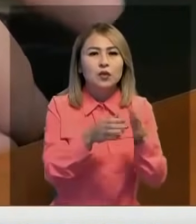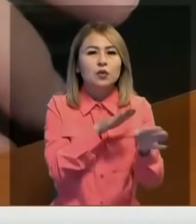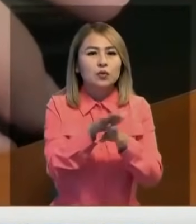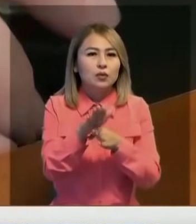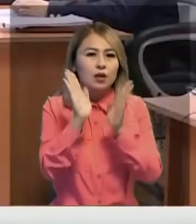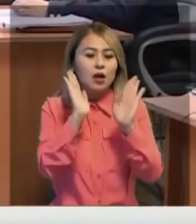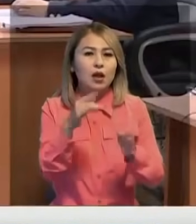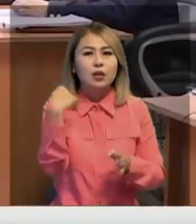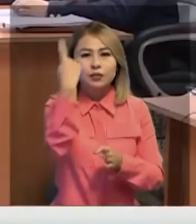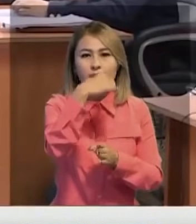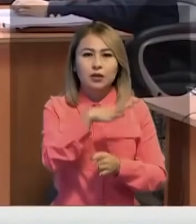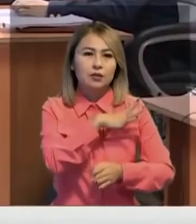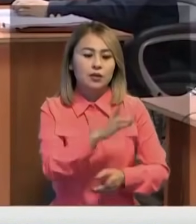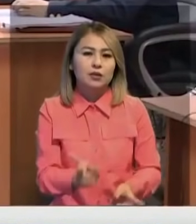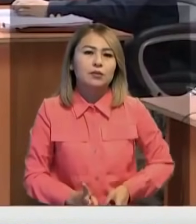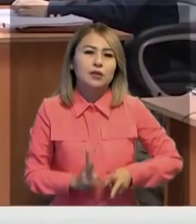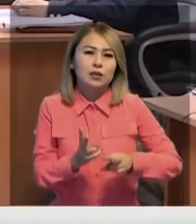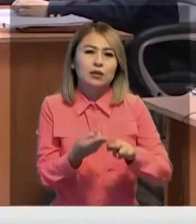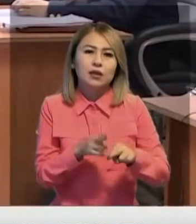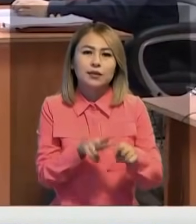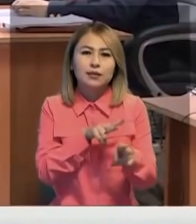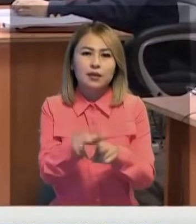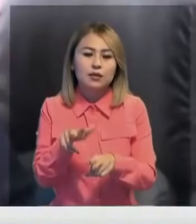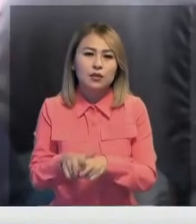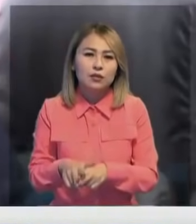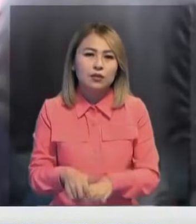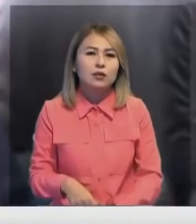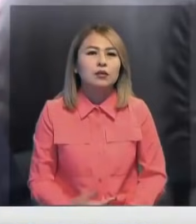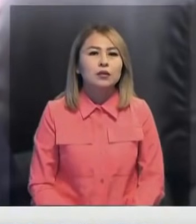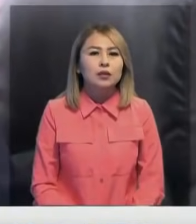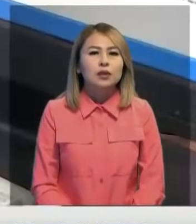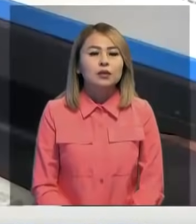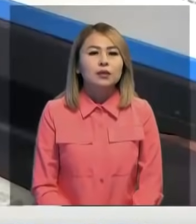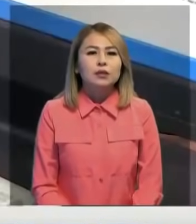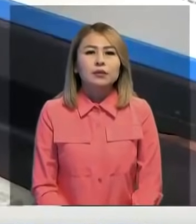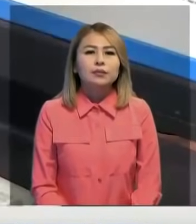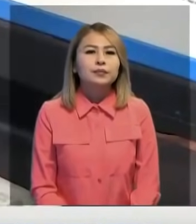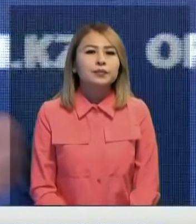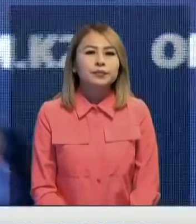ғана толтырылатын, ал беті ашылмаған қылмыстың келтірілген зияны өтелмейтін.